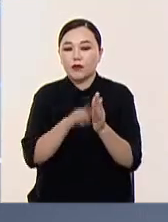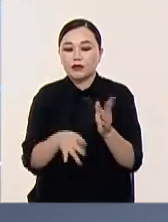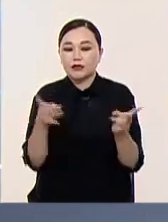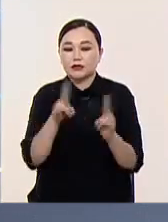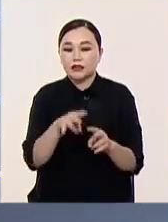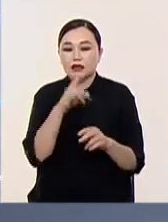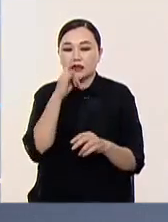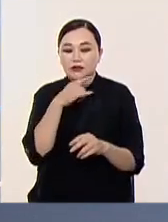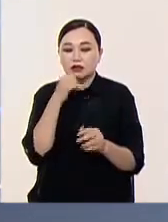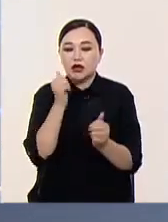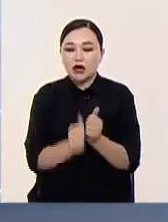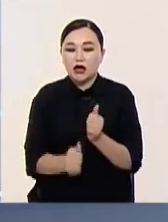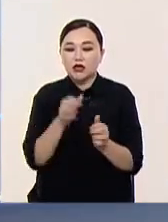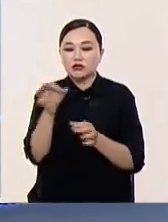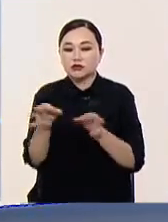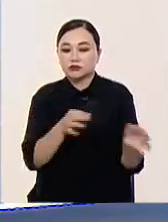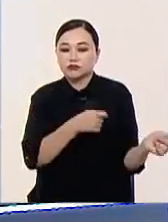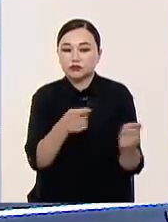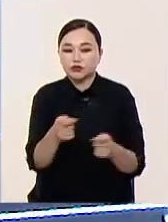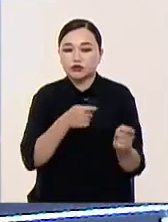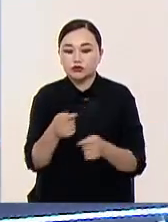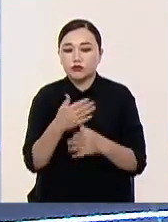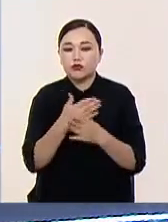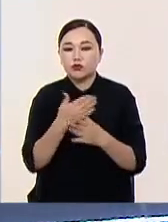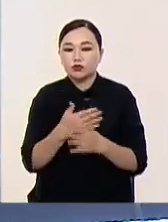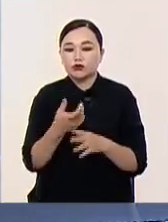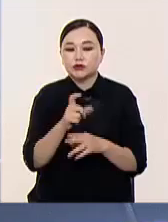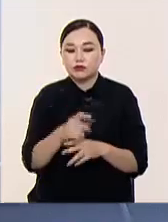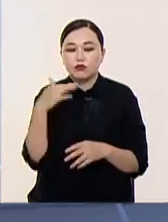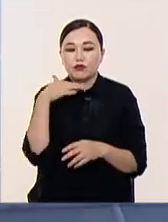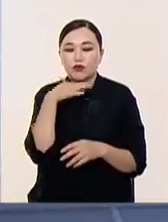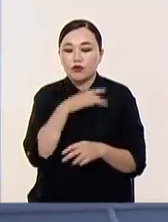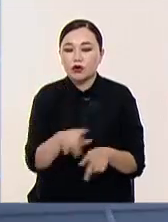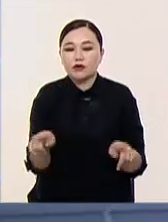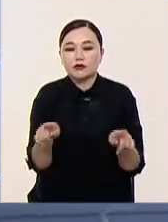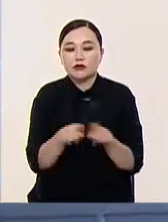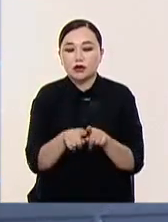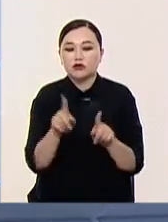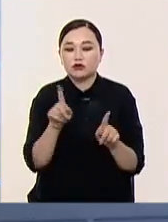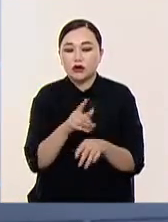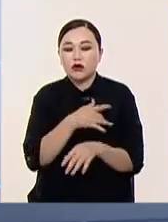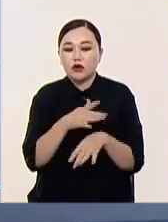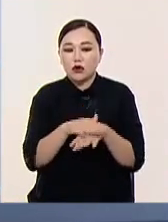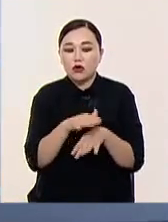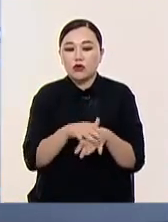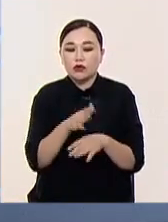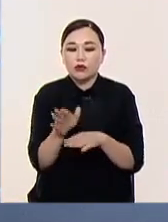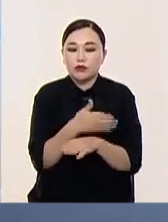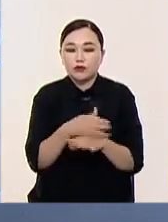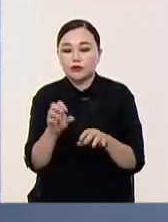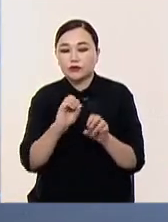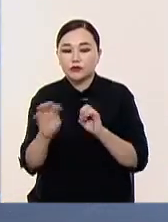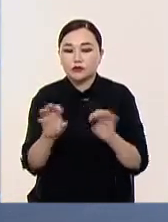тұрғындарға Қазақстанның түкпір-түкпірінен тасымалданған гуманитарлық көмектің көп болғаны соншалық, еріктілер оны сорттап үлгере алмай